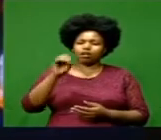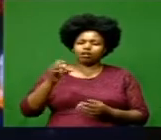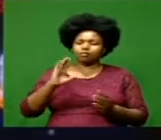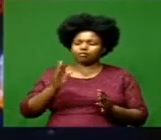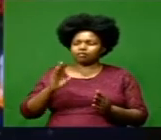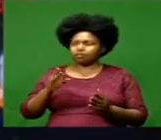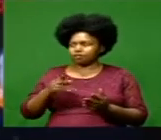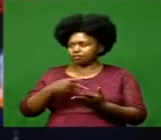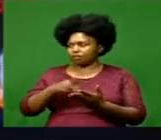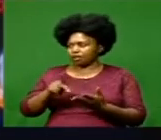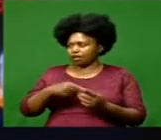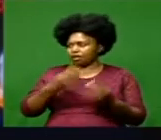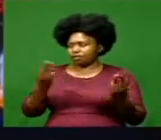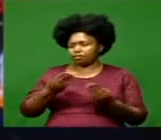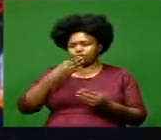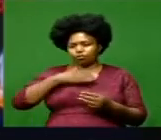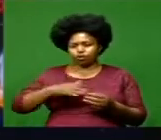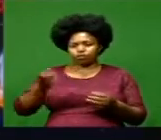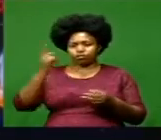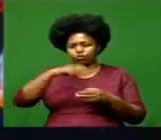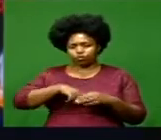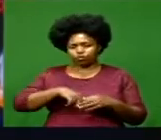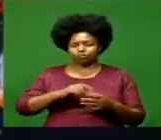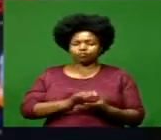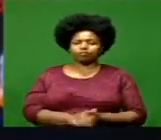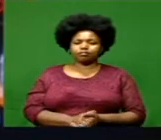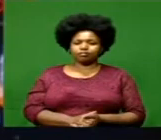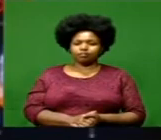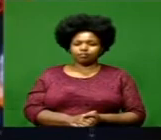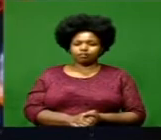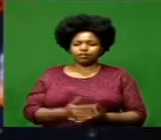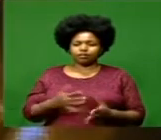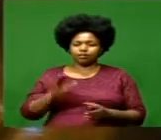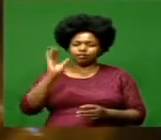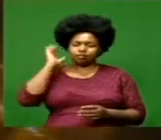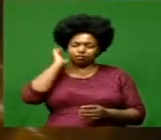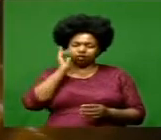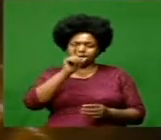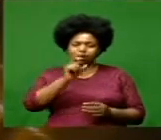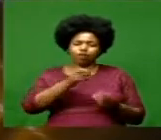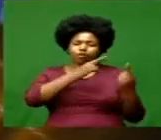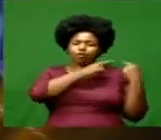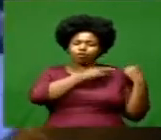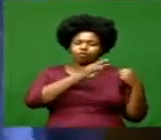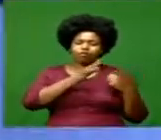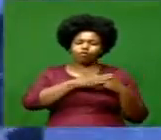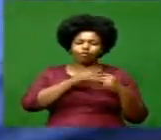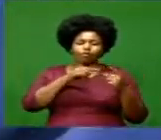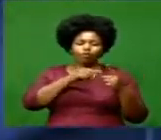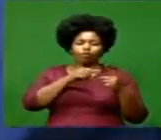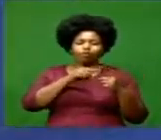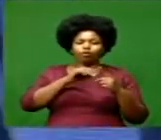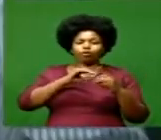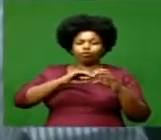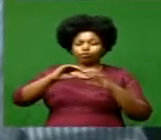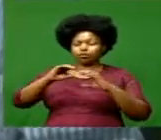buge la basfisa kia ubuge la lumtri mbi lo guvagele nga lo buge te kutumana gule nsangano dum sane ndi wane nga